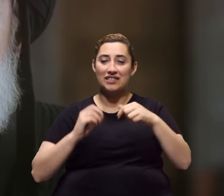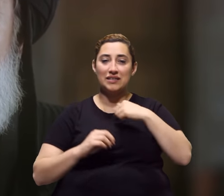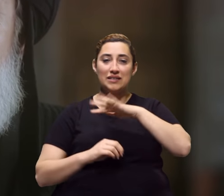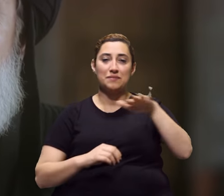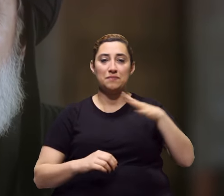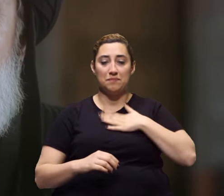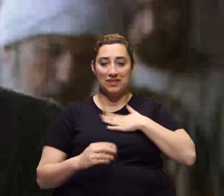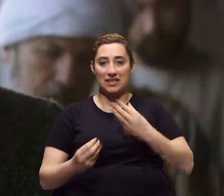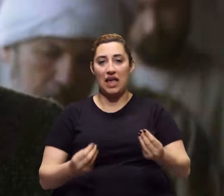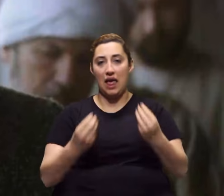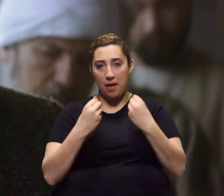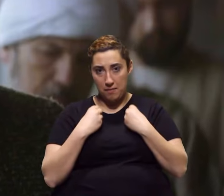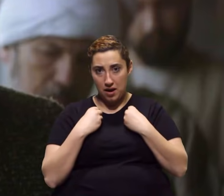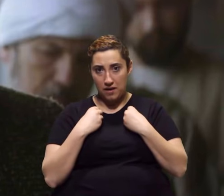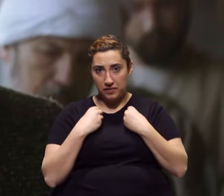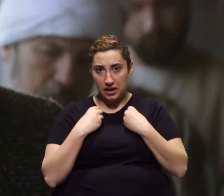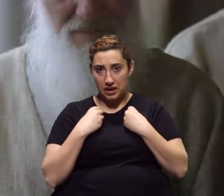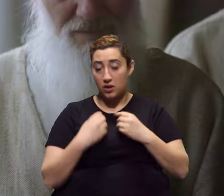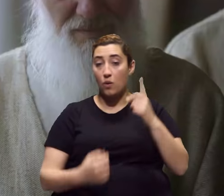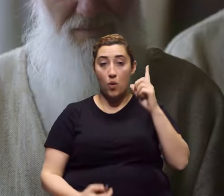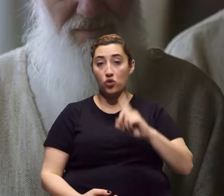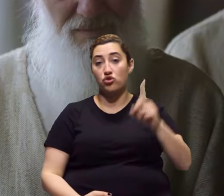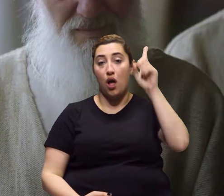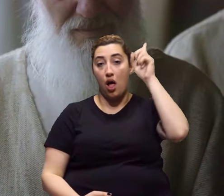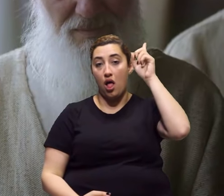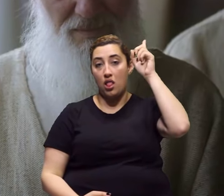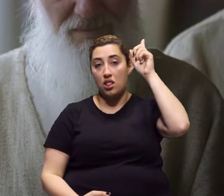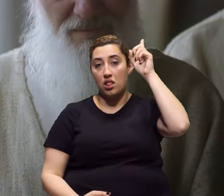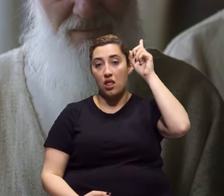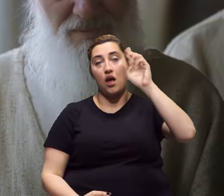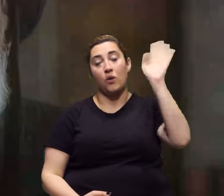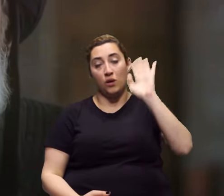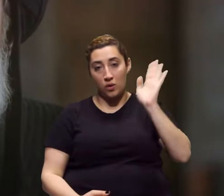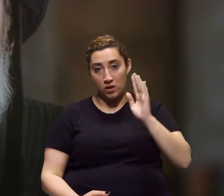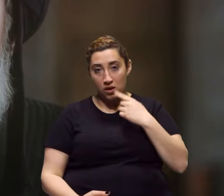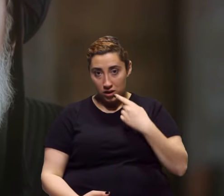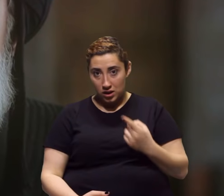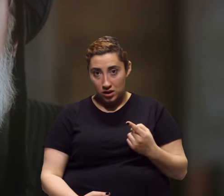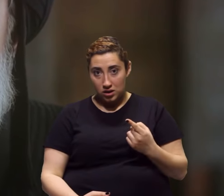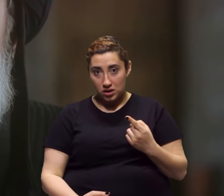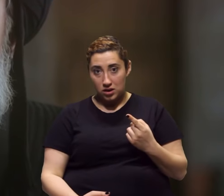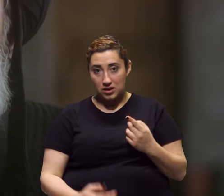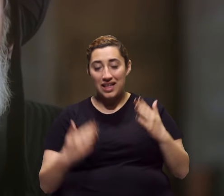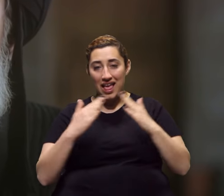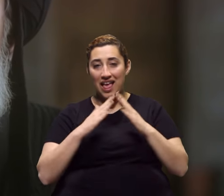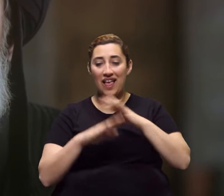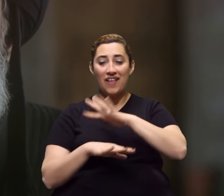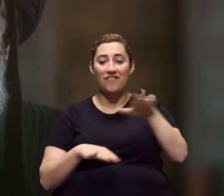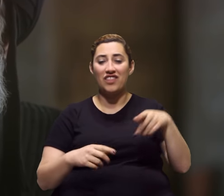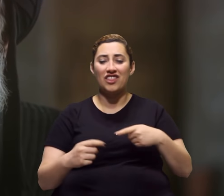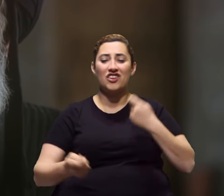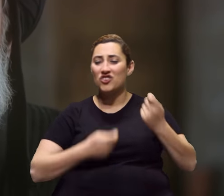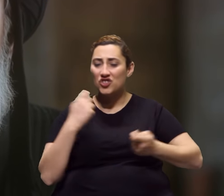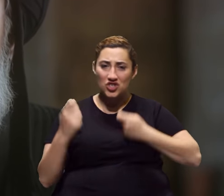bize emanettir. Önce Allah'a ısmarladık. Evin